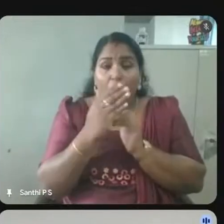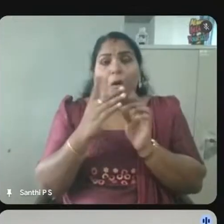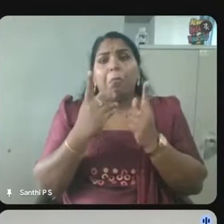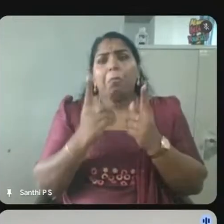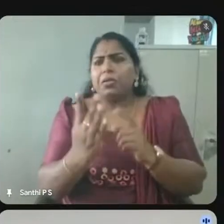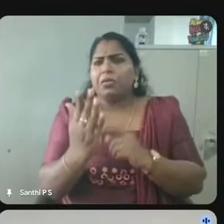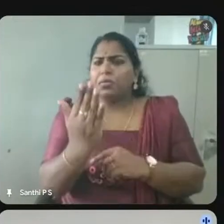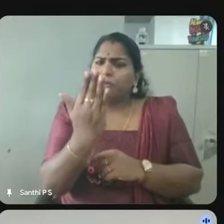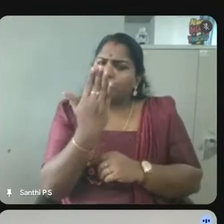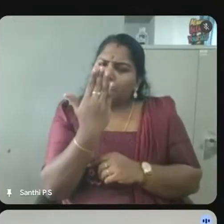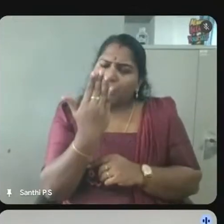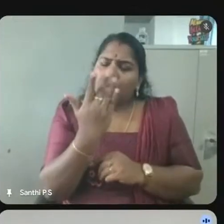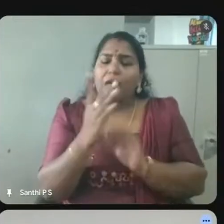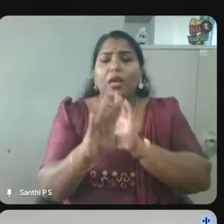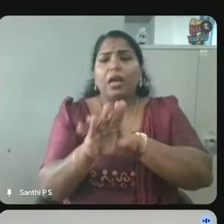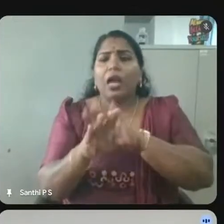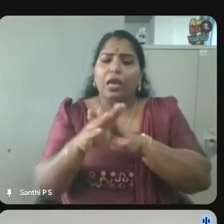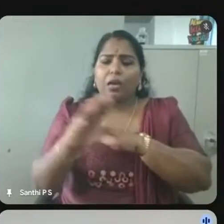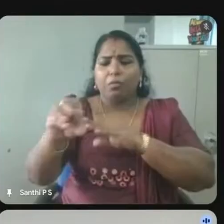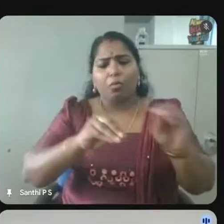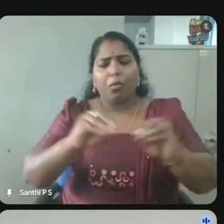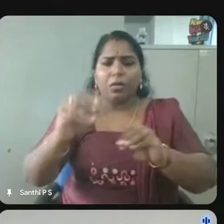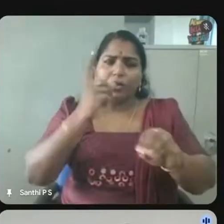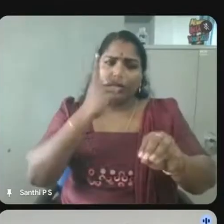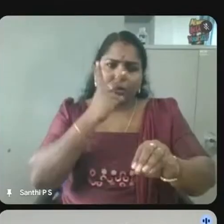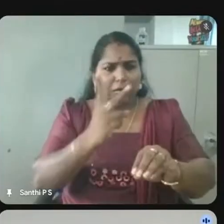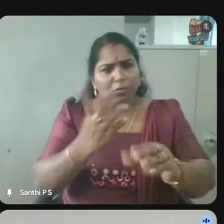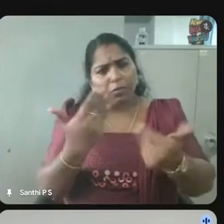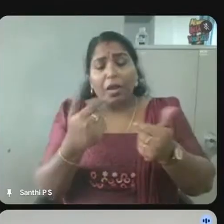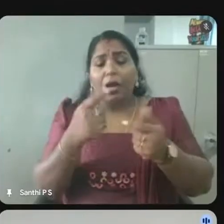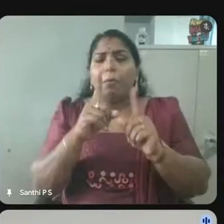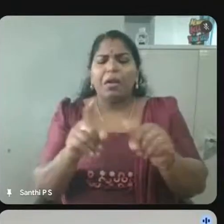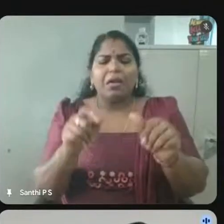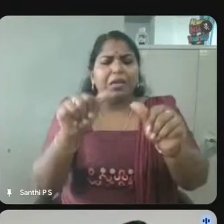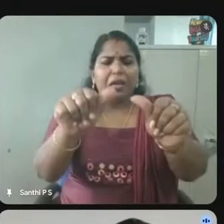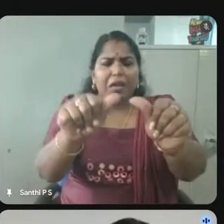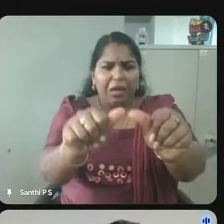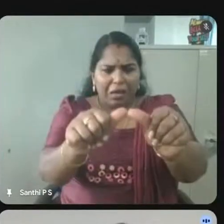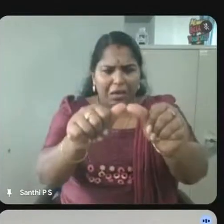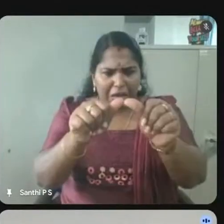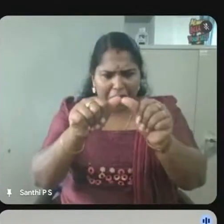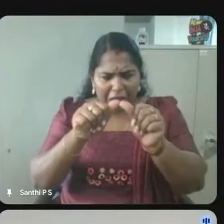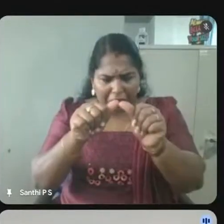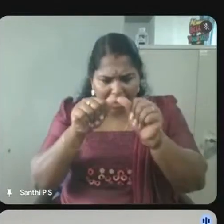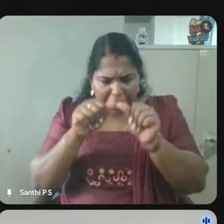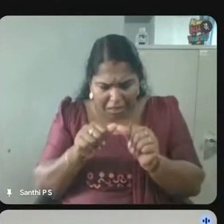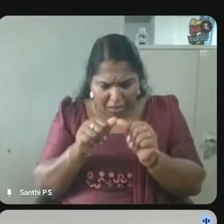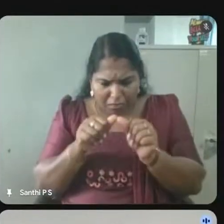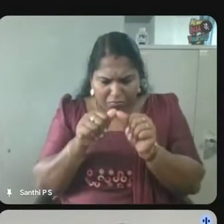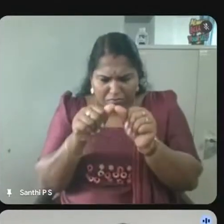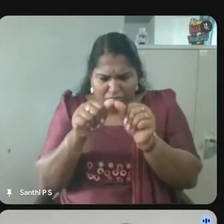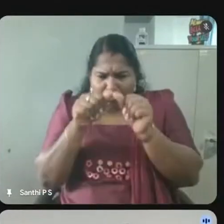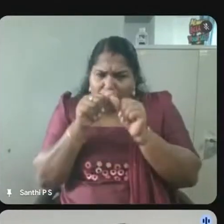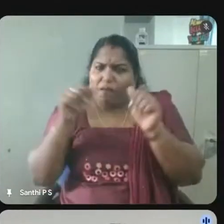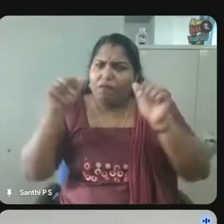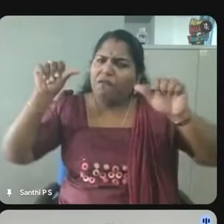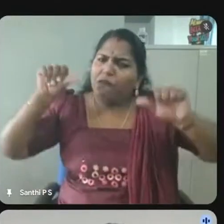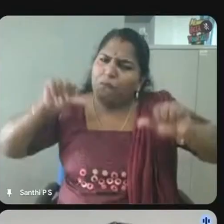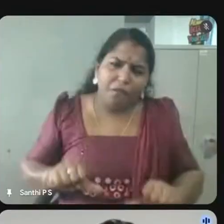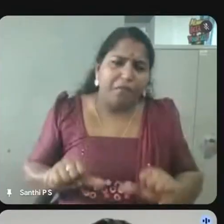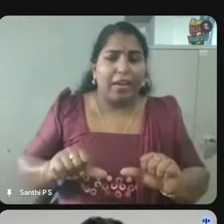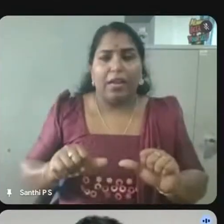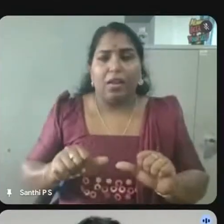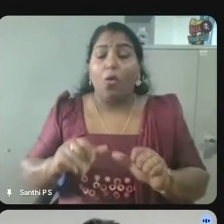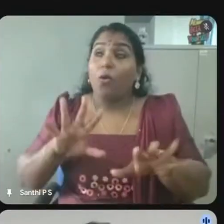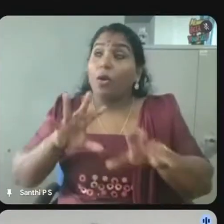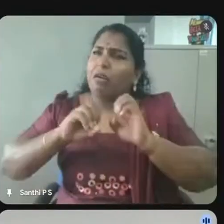കൈ അനങ്ങുന്നത് മാത്രമേ കാണാൻ പറ്റുന്നുള്ളൂ, മുഖത്തിന്റെ തൊട്ടടുത്ത് നമ്മൾ കൗണ്ടിങ് ഫിംഗർ വെച്ചാലേ കാണാൻ പറ്റുന്നുള്ളൂ, ഹാൻഡ് മൂവ്മെന്റ്സേ കാണാൻ പറ്റുന്നുള്ളൂ, ലൈറ്റ്